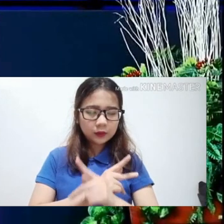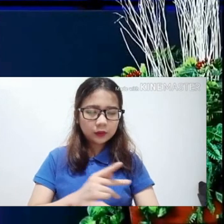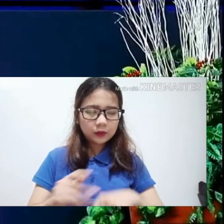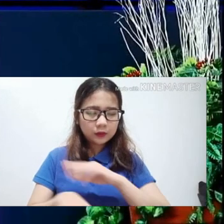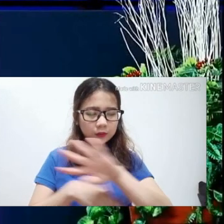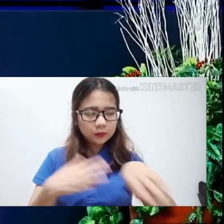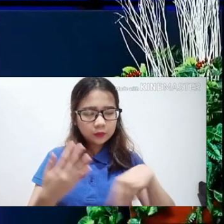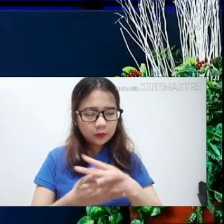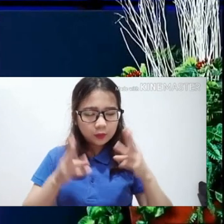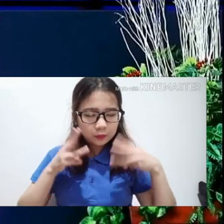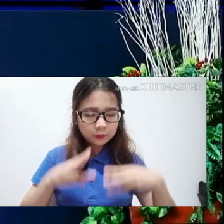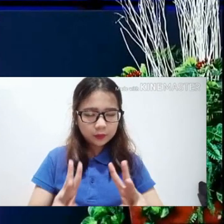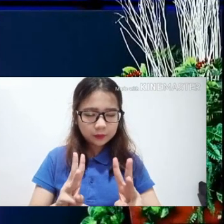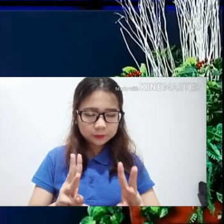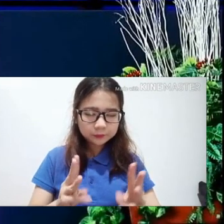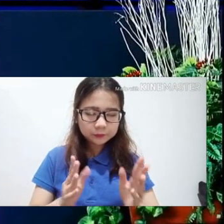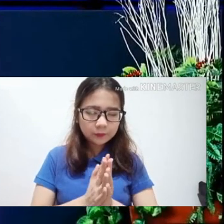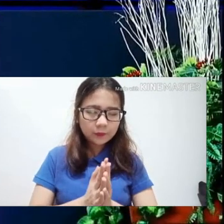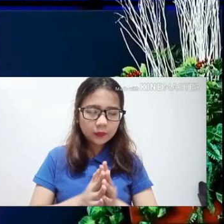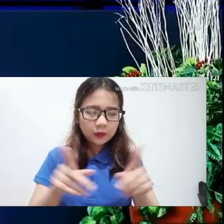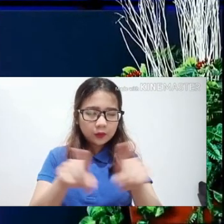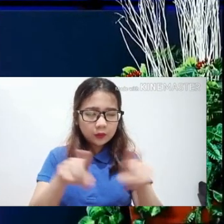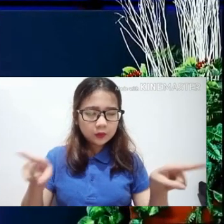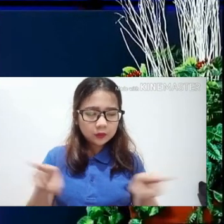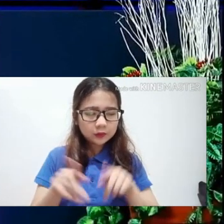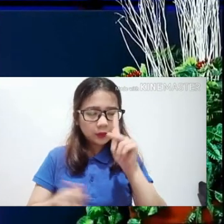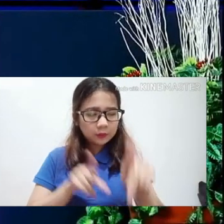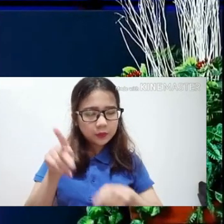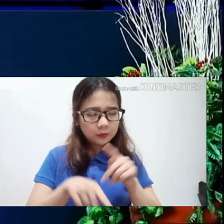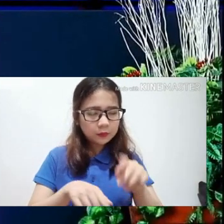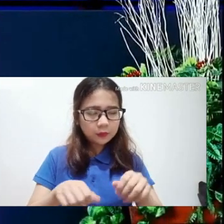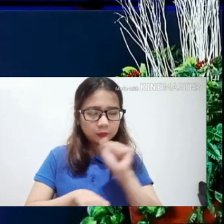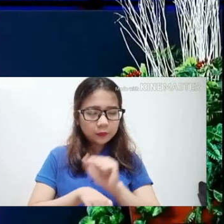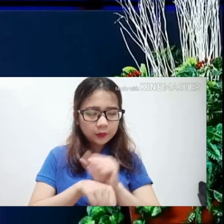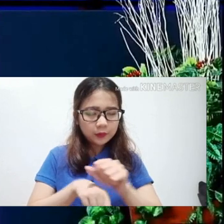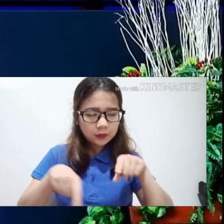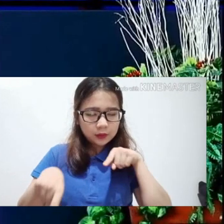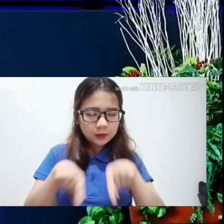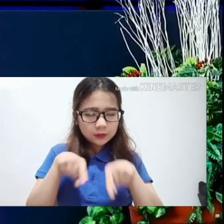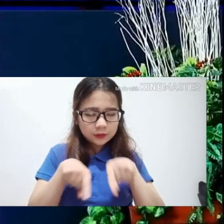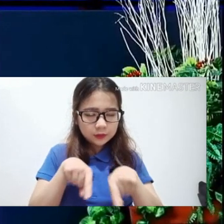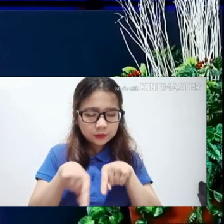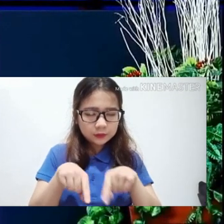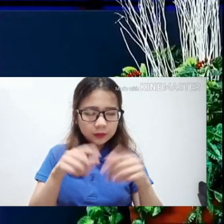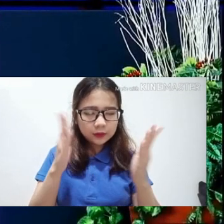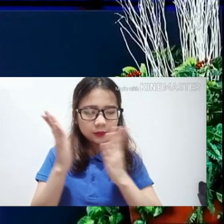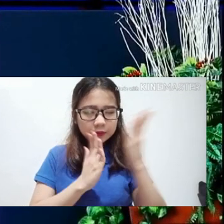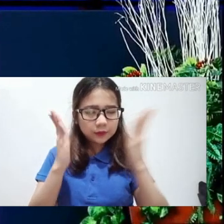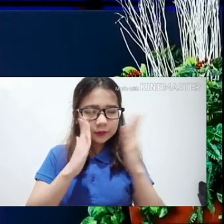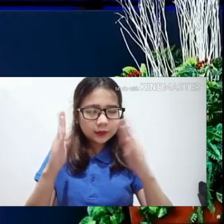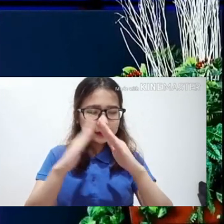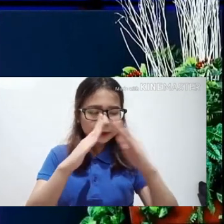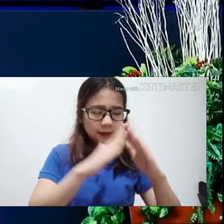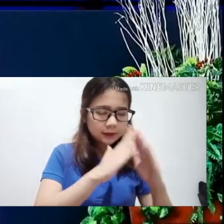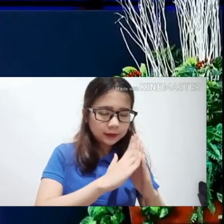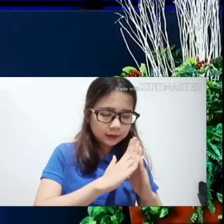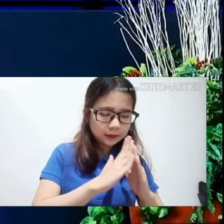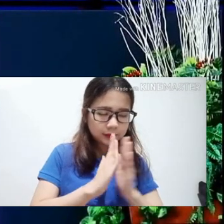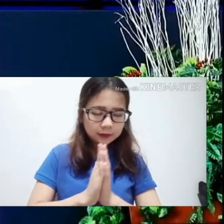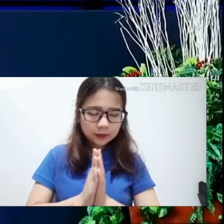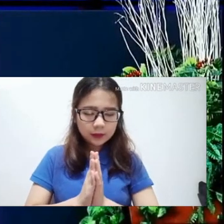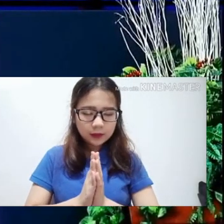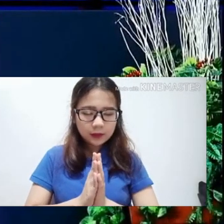kanila. At Panginoon, mga taong nagtatrabaho sa mga groceries at sa mga iba't ibang mga services para sa communities, sila rin po ay